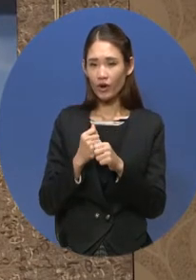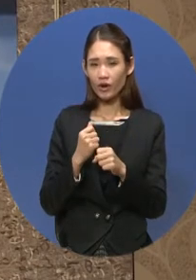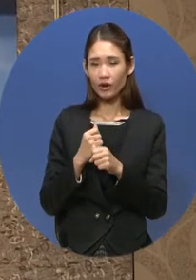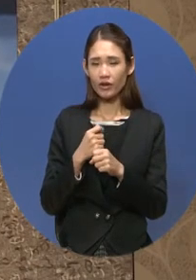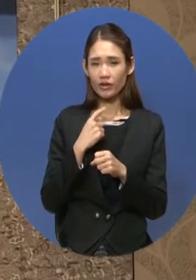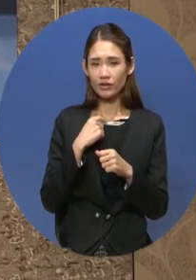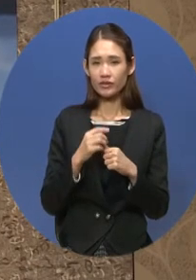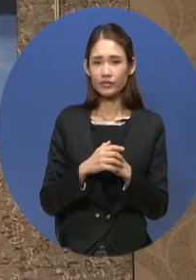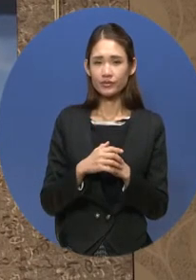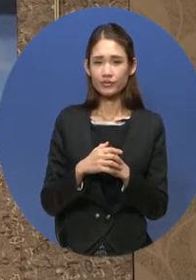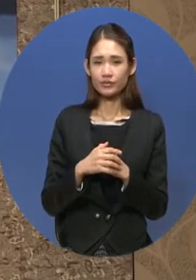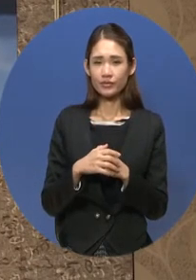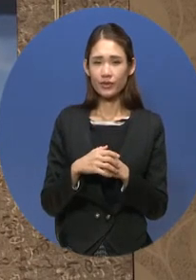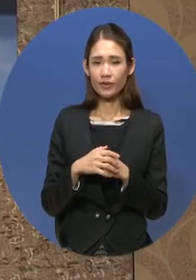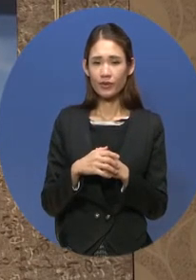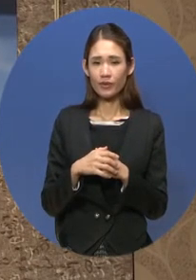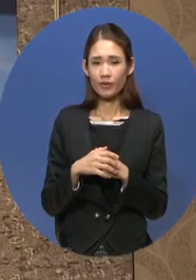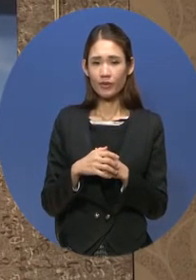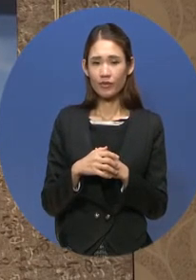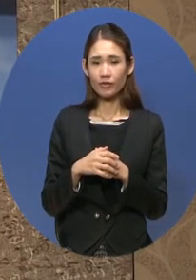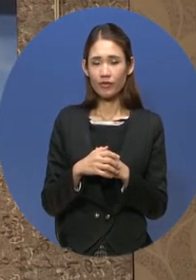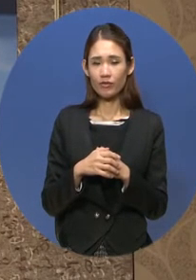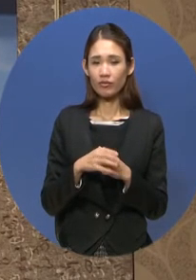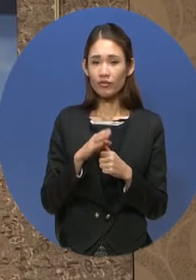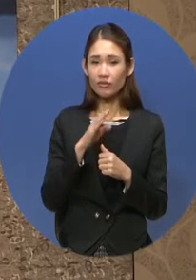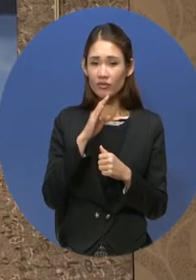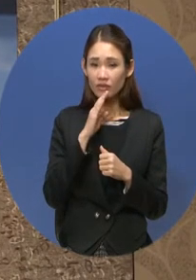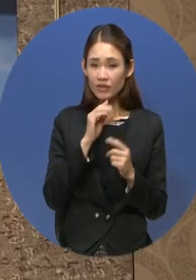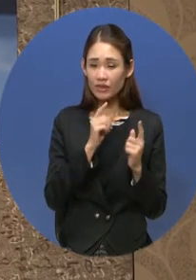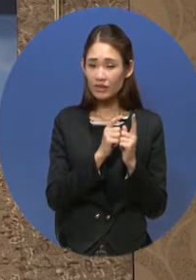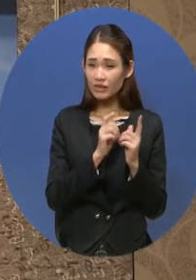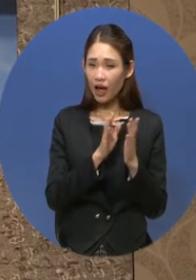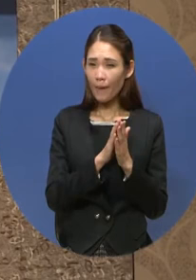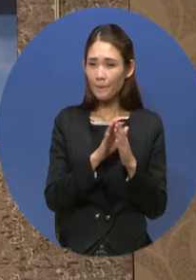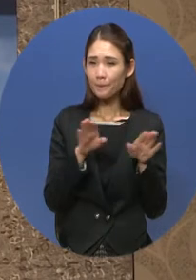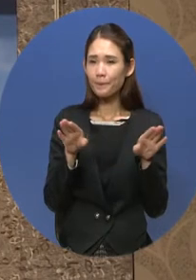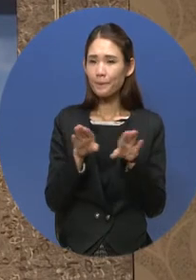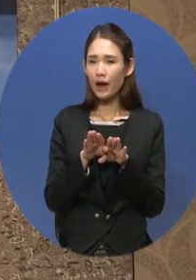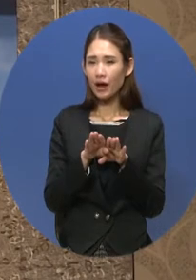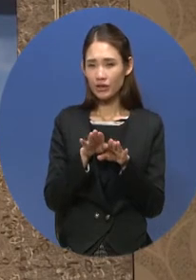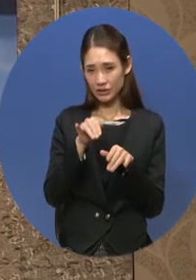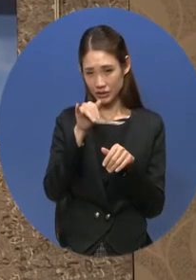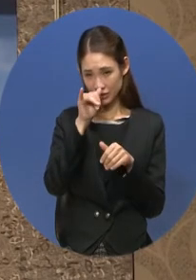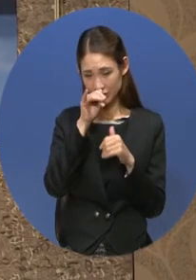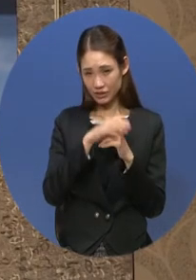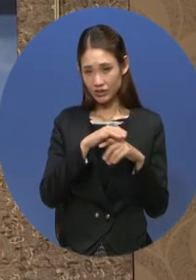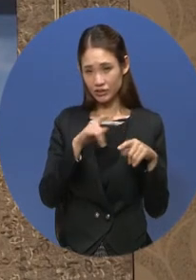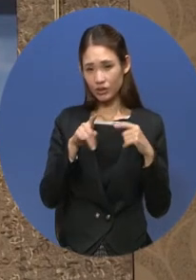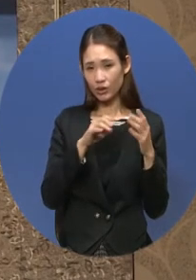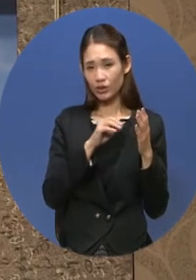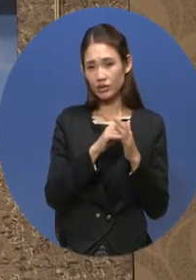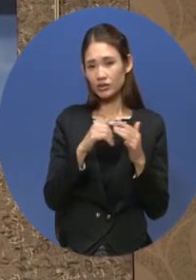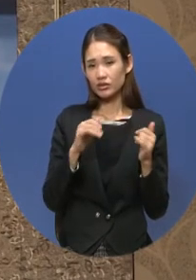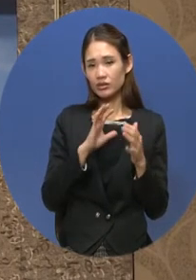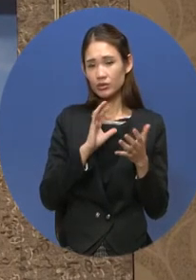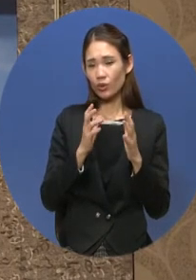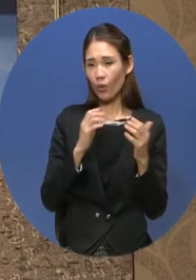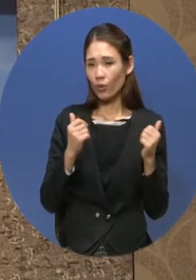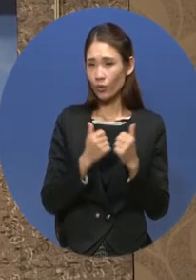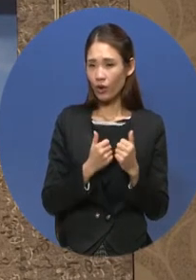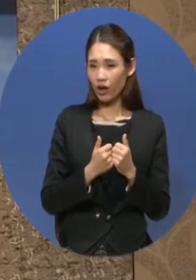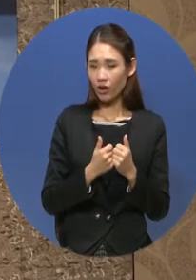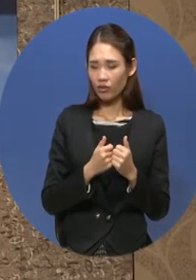토론회를 했습니다. 네. 그런데 이제 사실은 당사자가 빠져 있는 그 정책 입안자들만의 토론회는